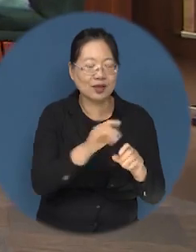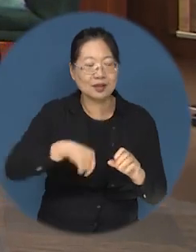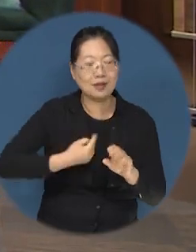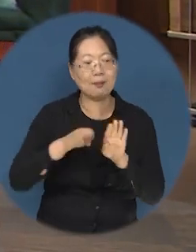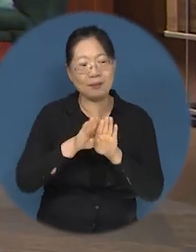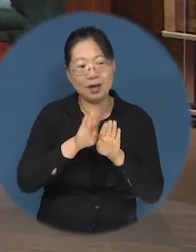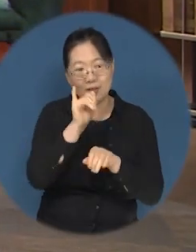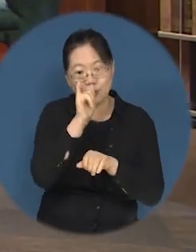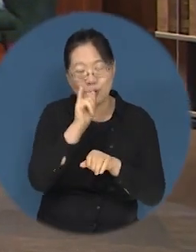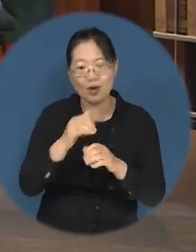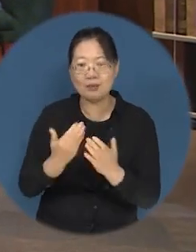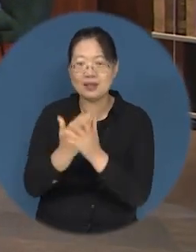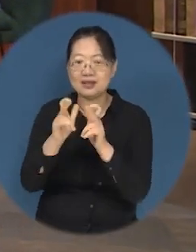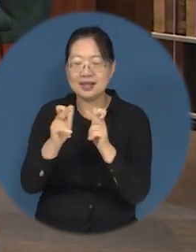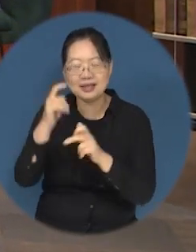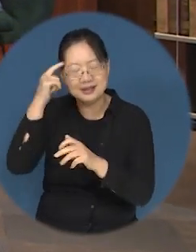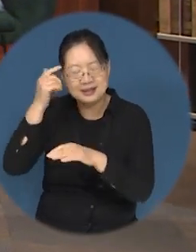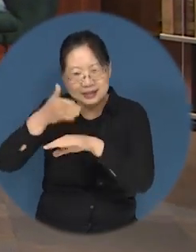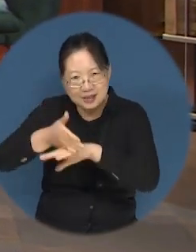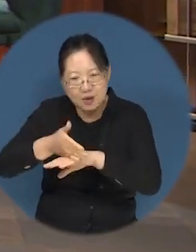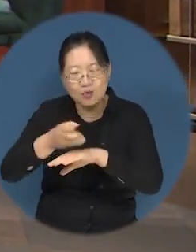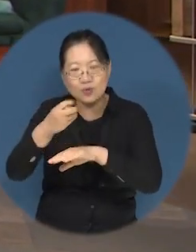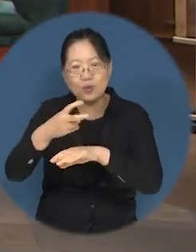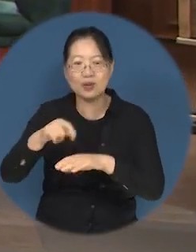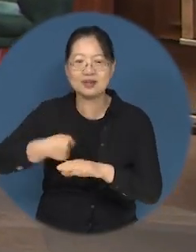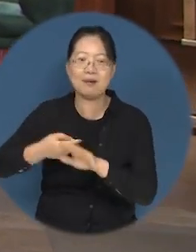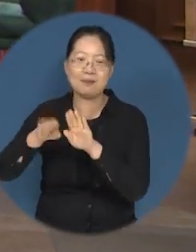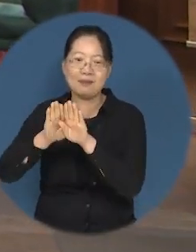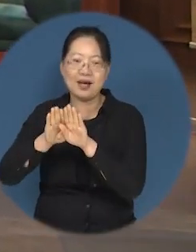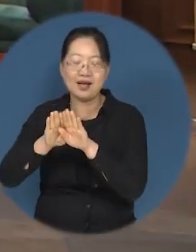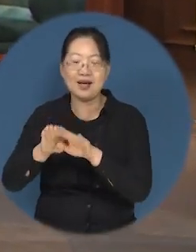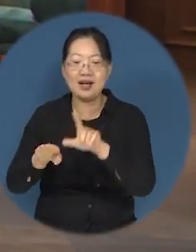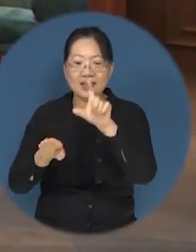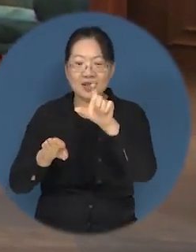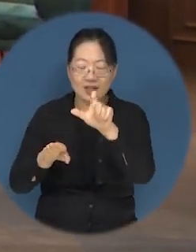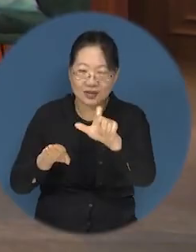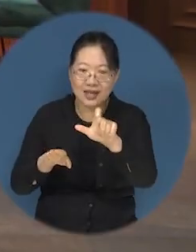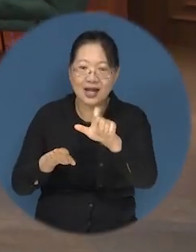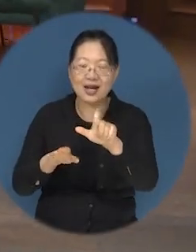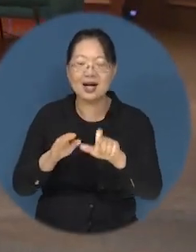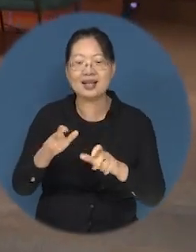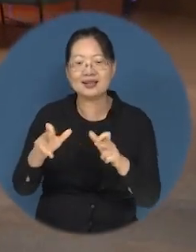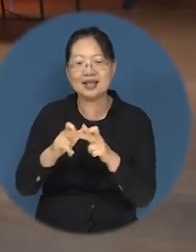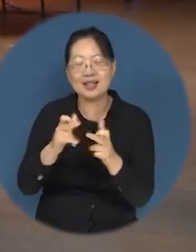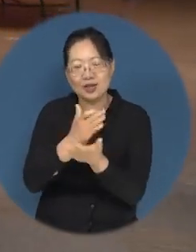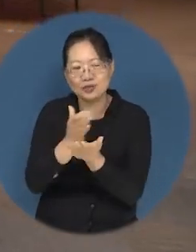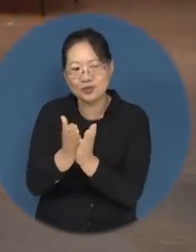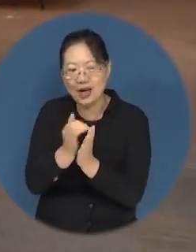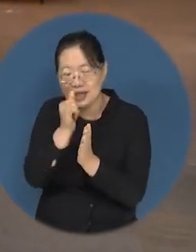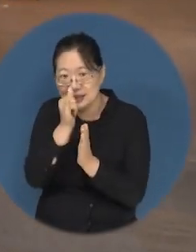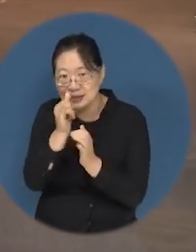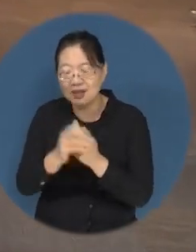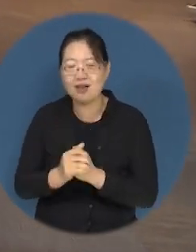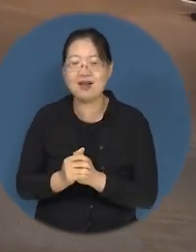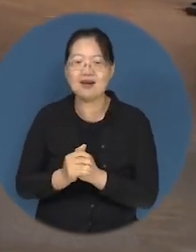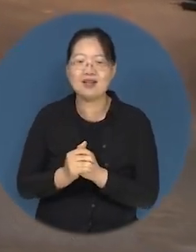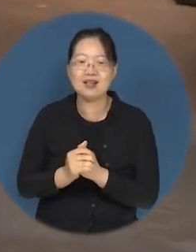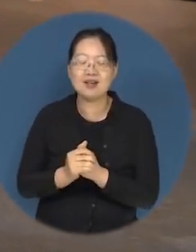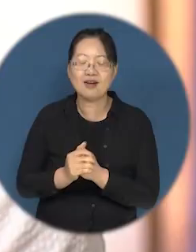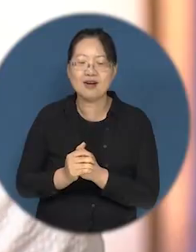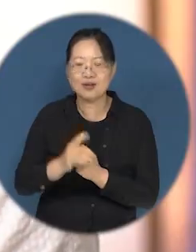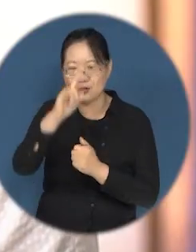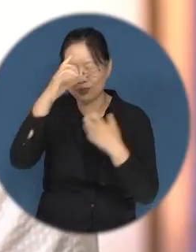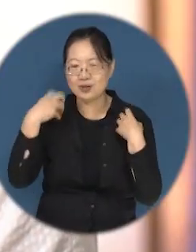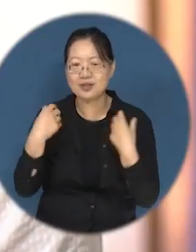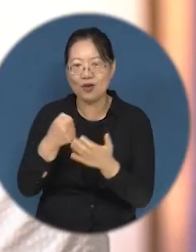있죠. 발달장애는 이제 지적장애와 자폐. 그죠. 그래서 15가지의 그 장애 유형이 있는데 우리나라의 의학 그